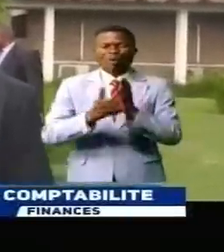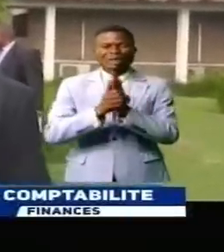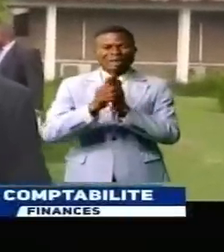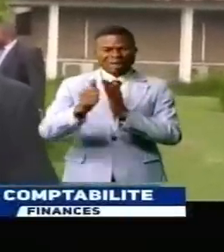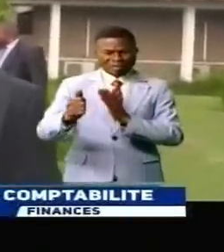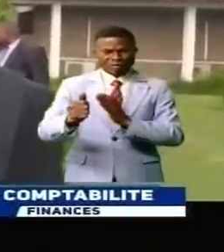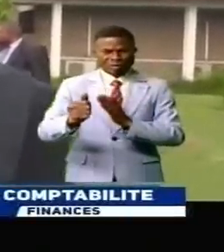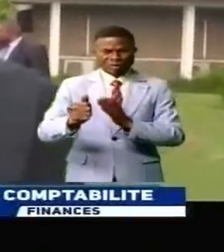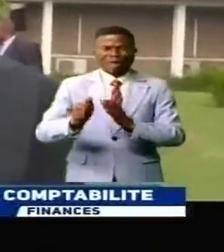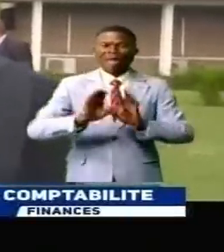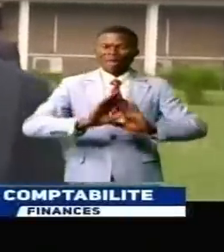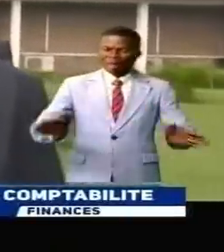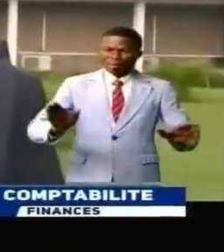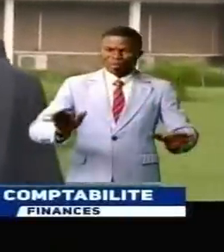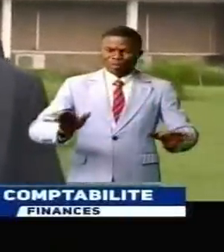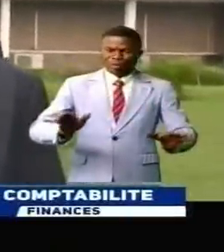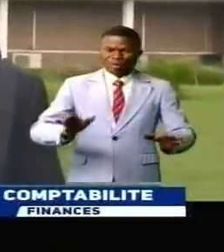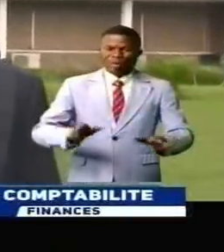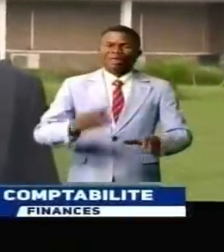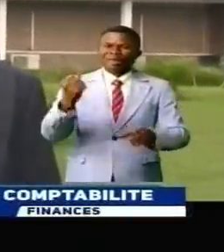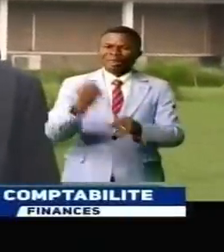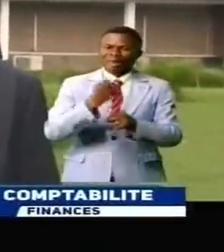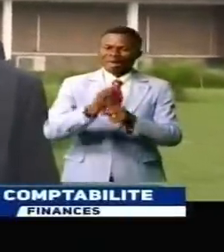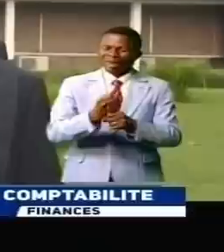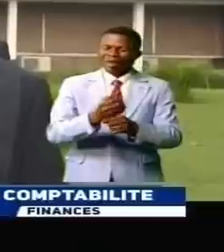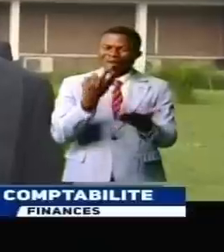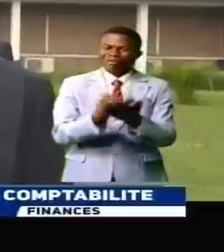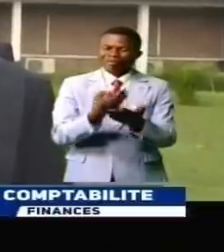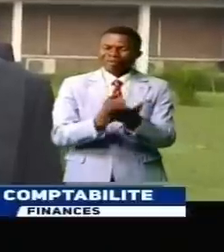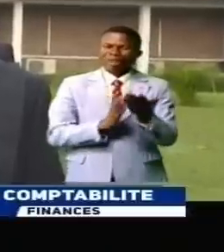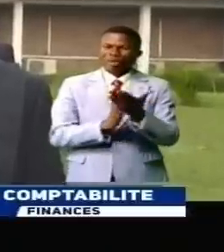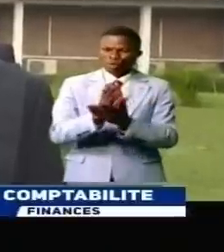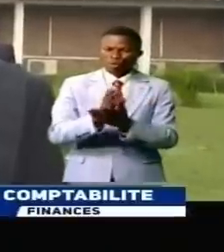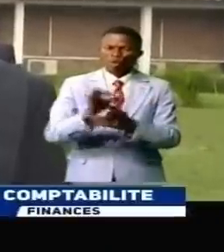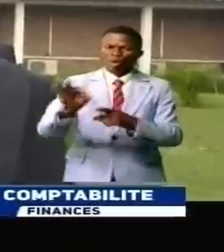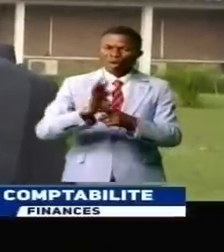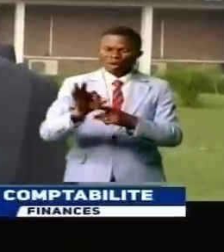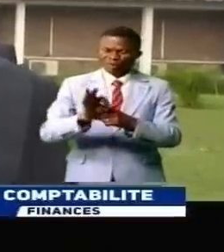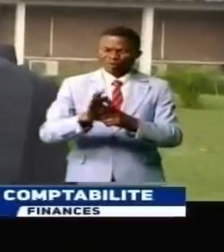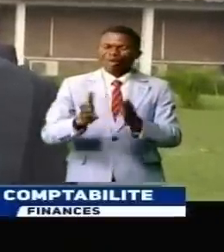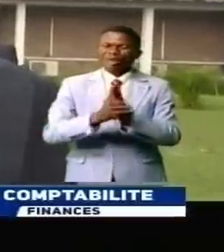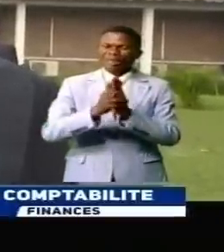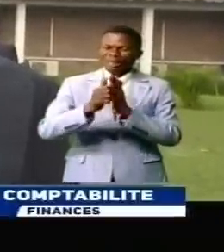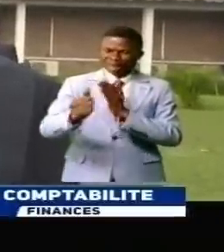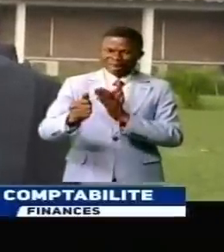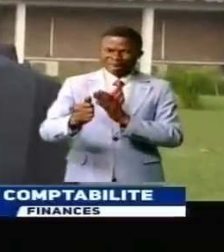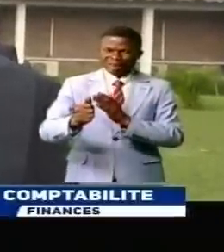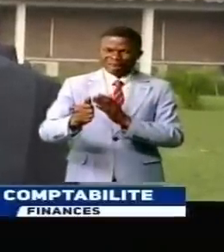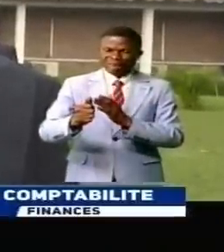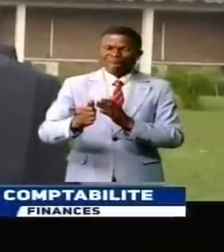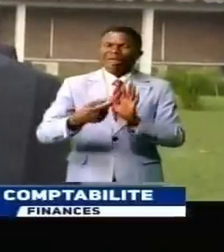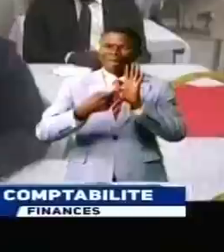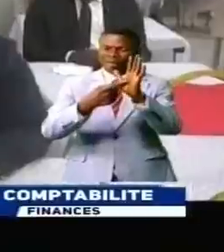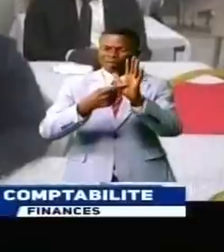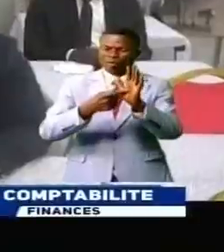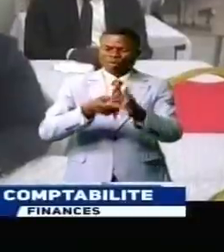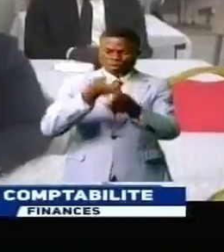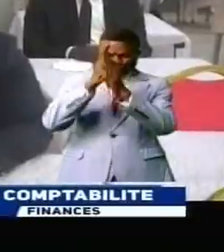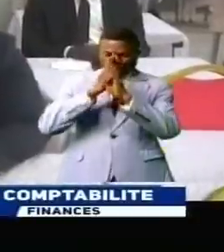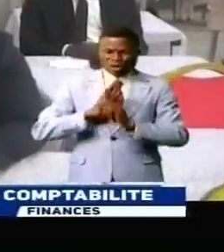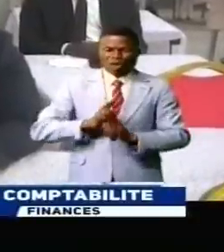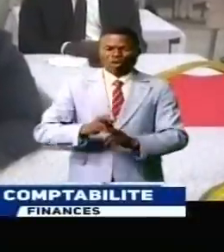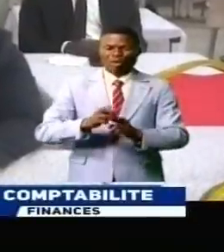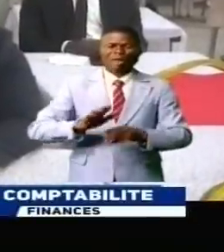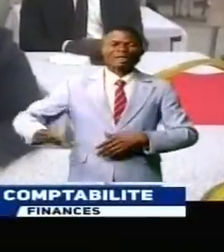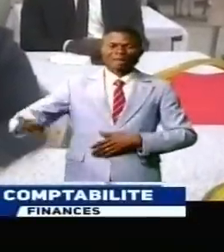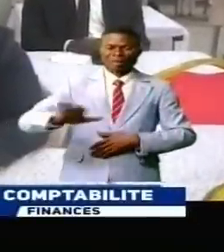sont à mesure de produire des états financiers ou l'information financière de qualité qui reflète l'image fidèle. Le directeur